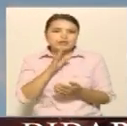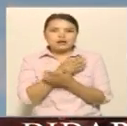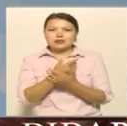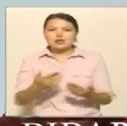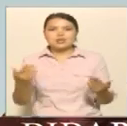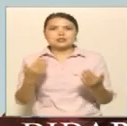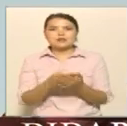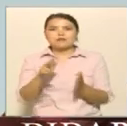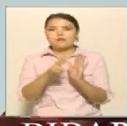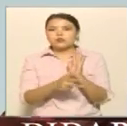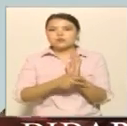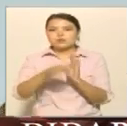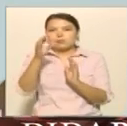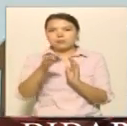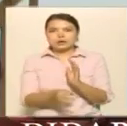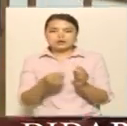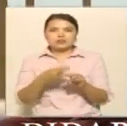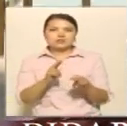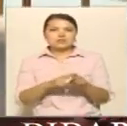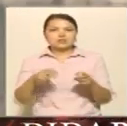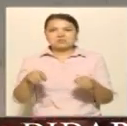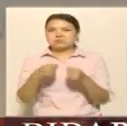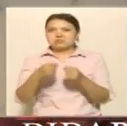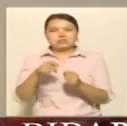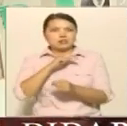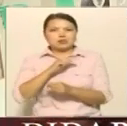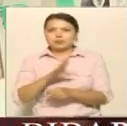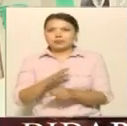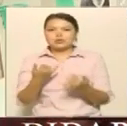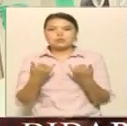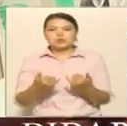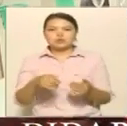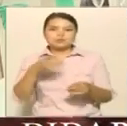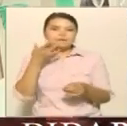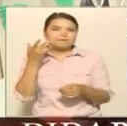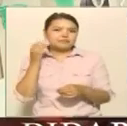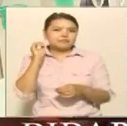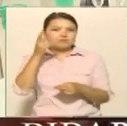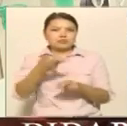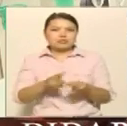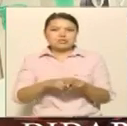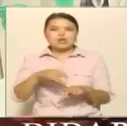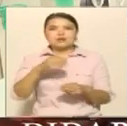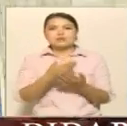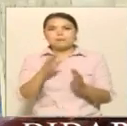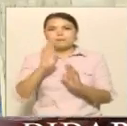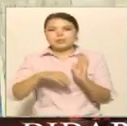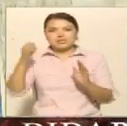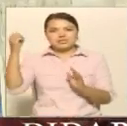қондырғылардың 80%-ның тозығы жеткен. Соның салдарынан соңғы кезде апаттық жағдай жиілеп, тұрғындар жарықсыз, сусыз қалып жүр.